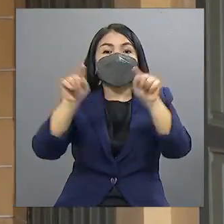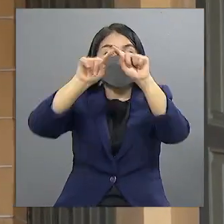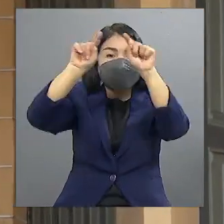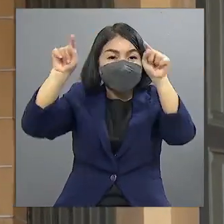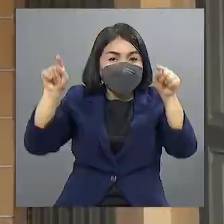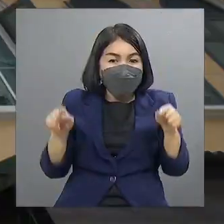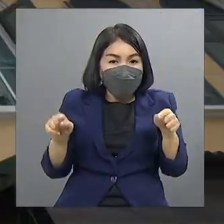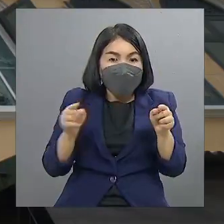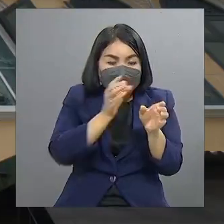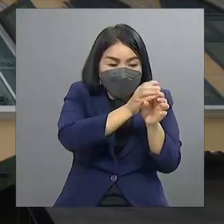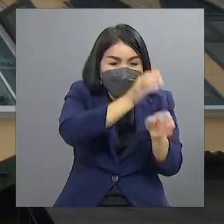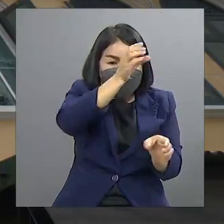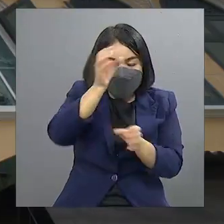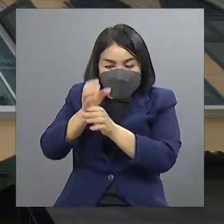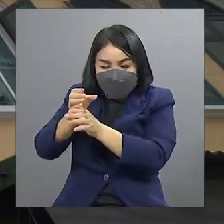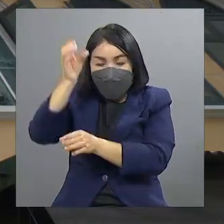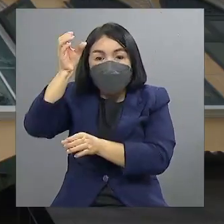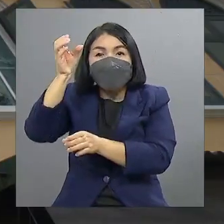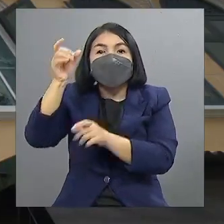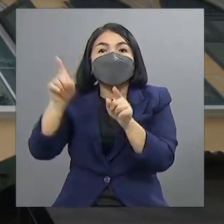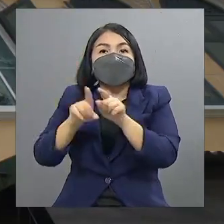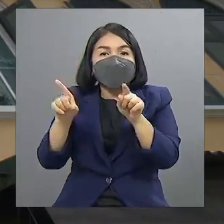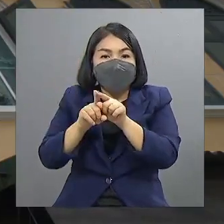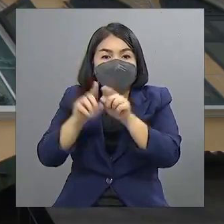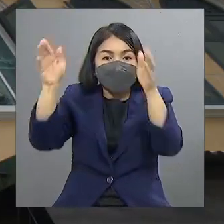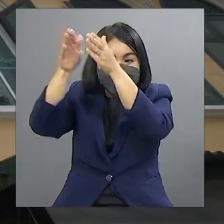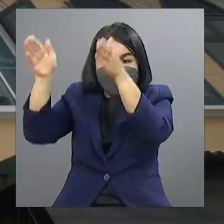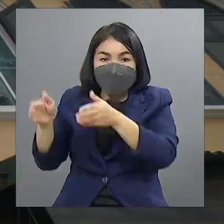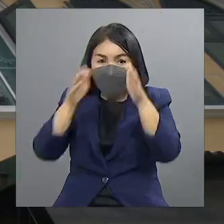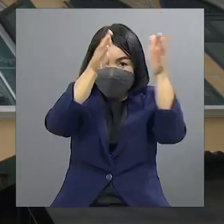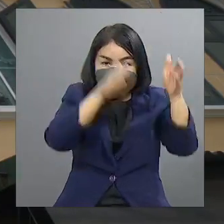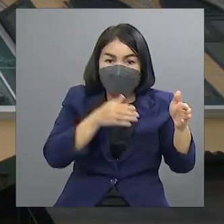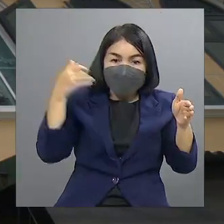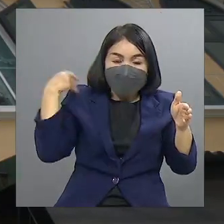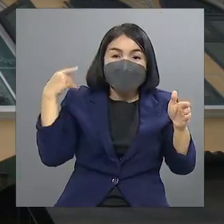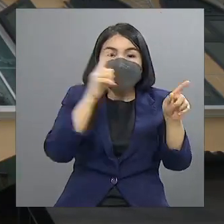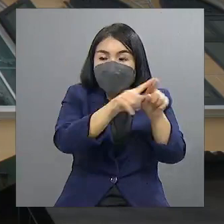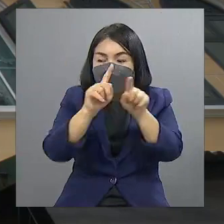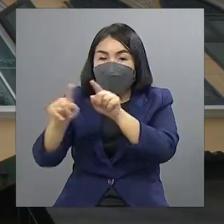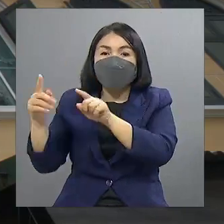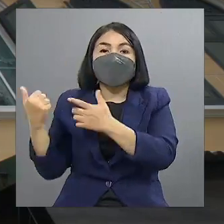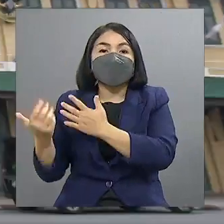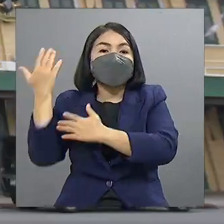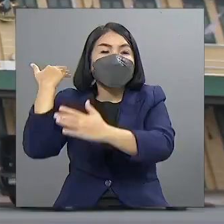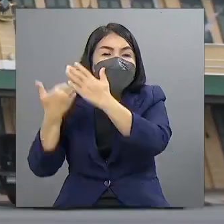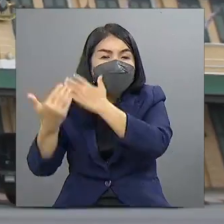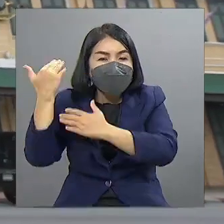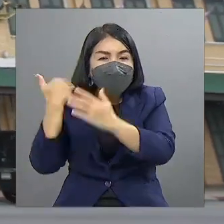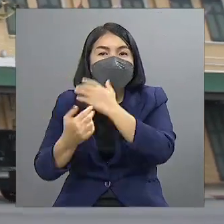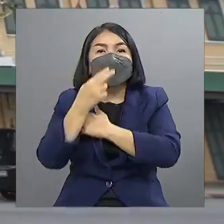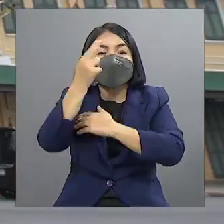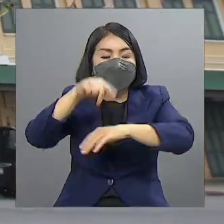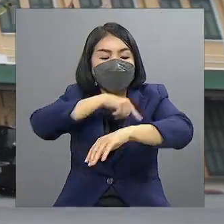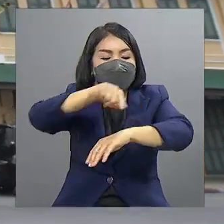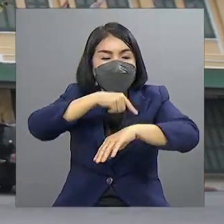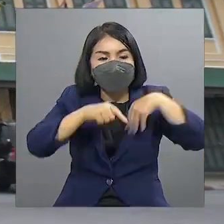ริกรองรับชั้นบนซึ่งเป็นเสาสี่เหลี่ยมอีกทีหนึ่งเป็นตึกที่เต็มไปด้วยเรื่องราวและร่องรอยที่หลงเหลือผ่านกาลเวลาเพิ่มคุณค่